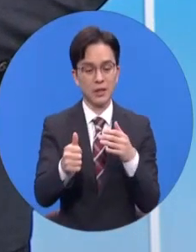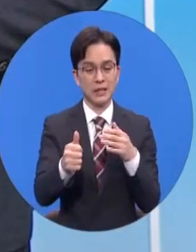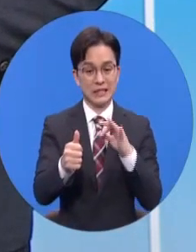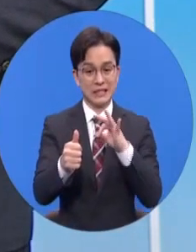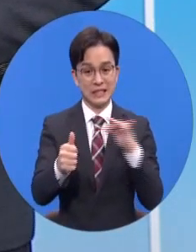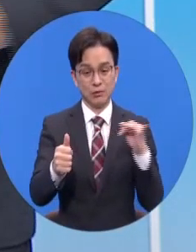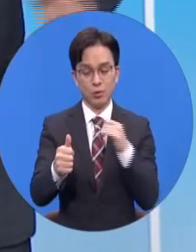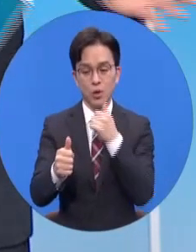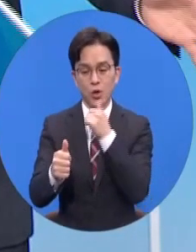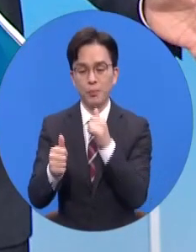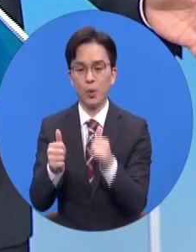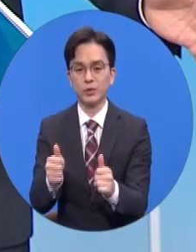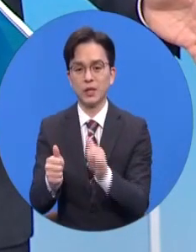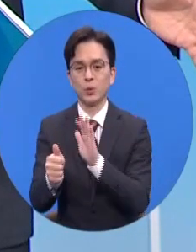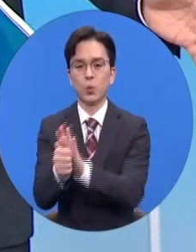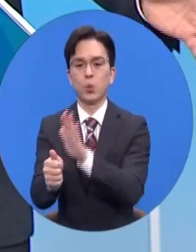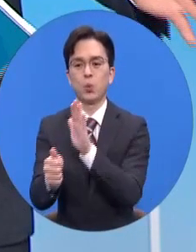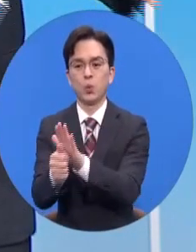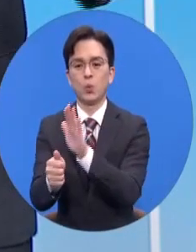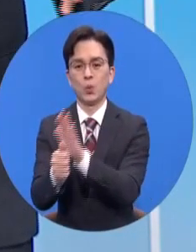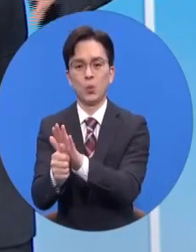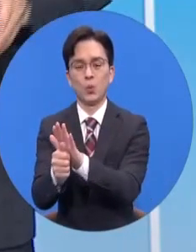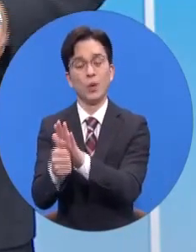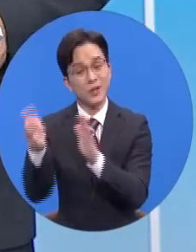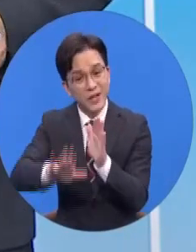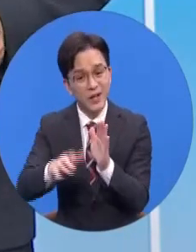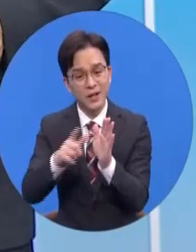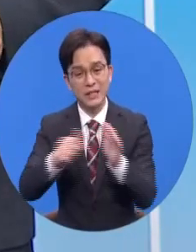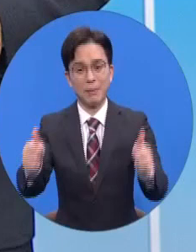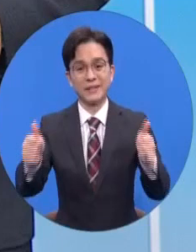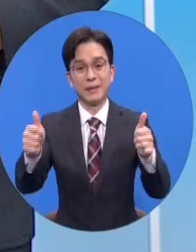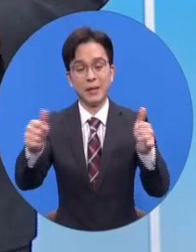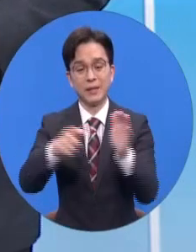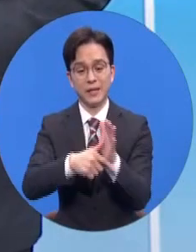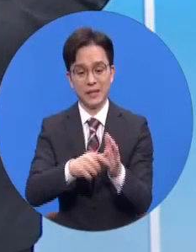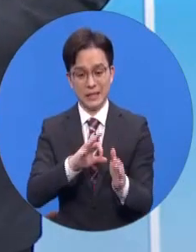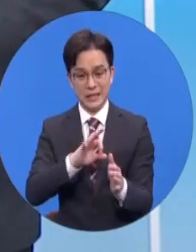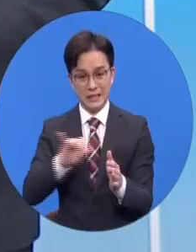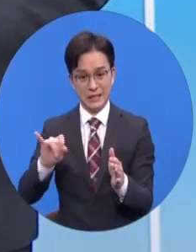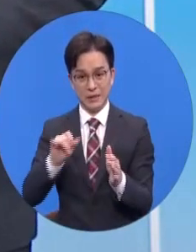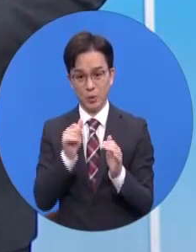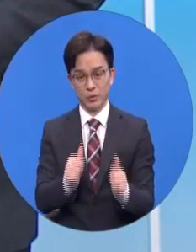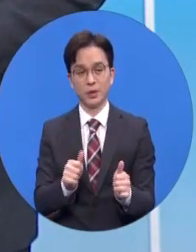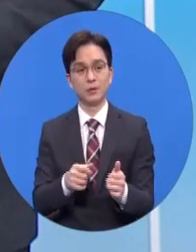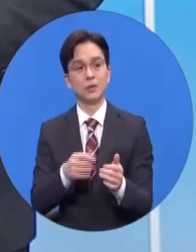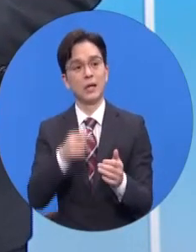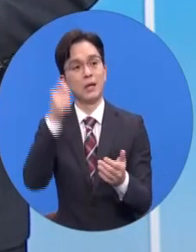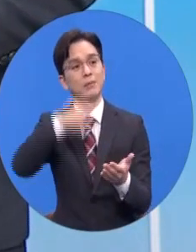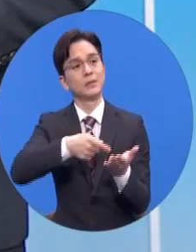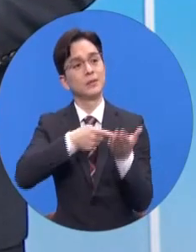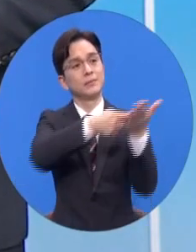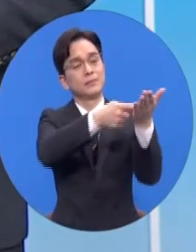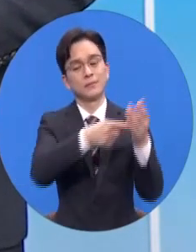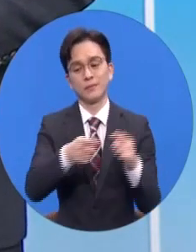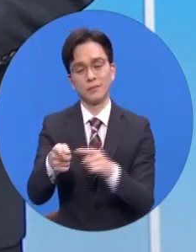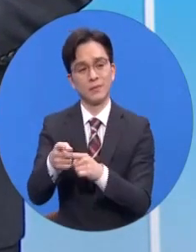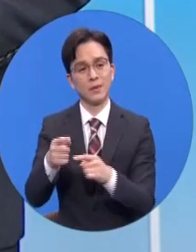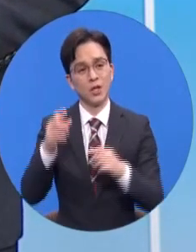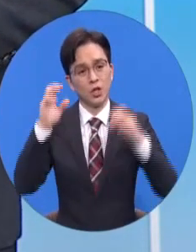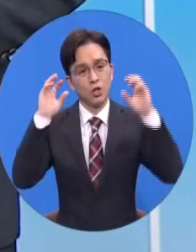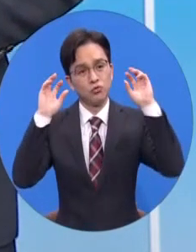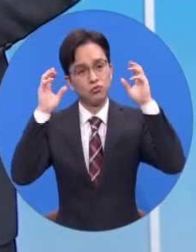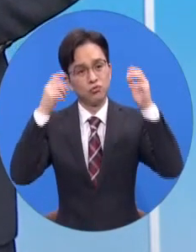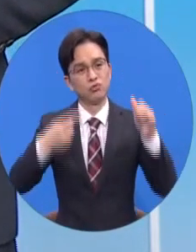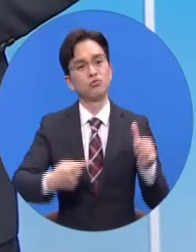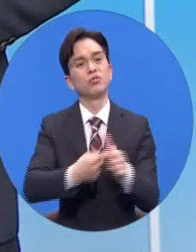했어요 그러니까 조카의 모녀 살인사건 과 똑같이 힘 심리학을 또 주장을 했다 말입니다 이